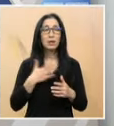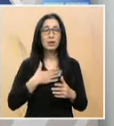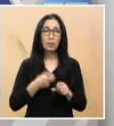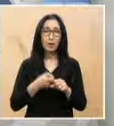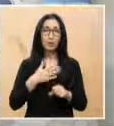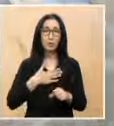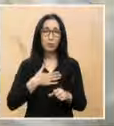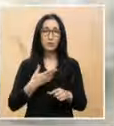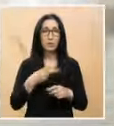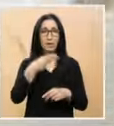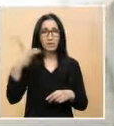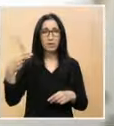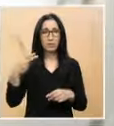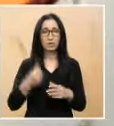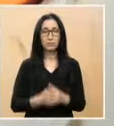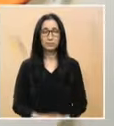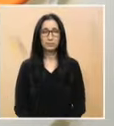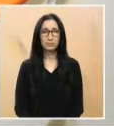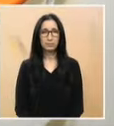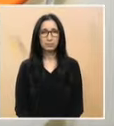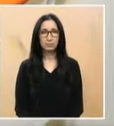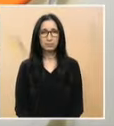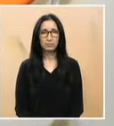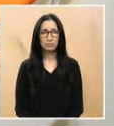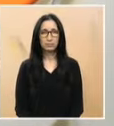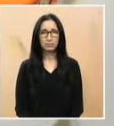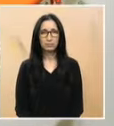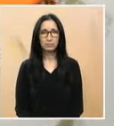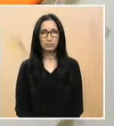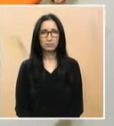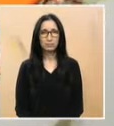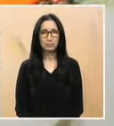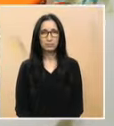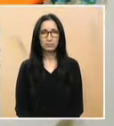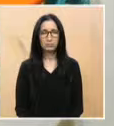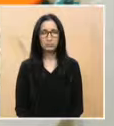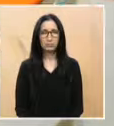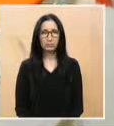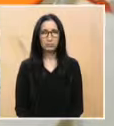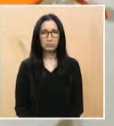собствена фирма.